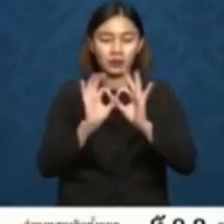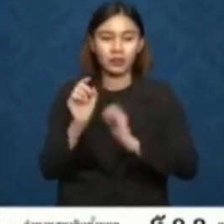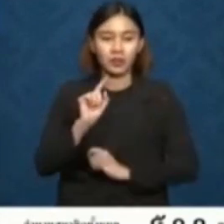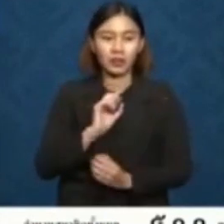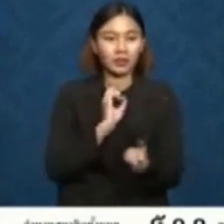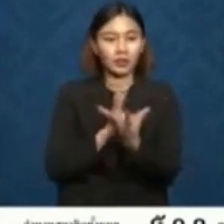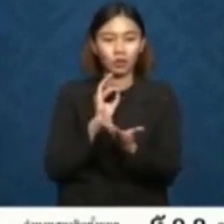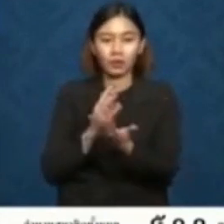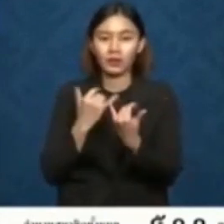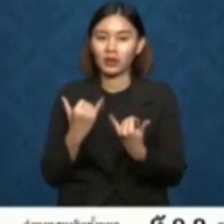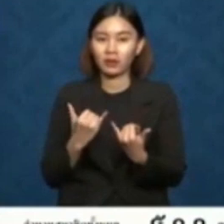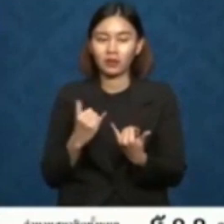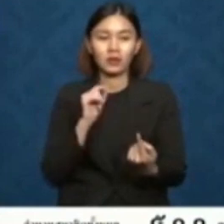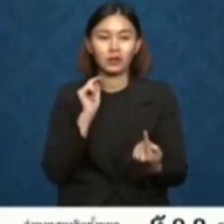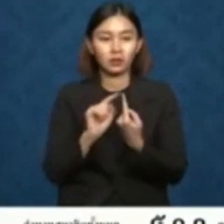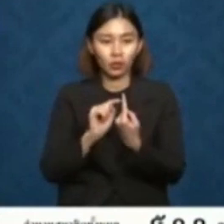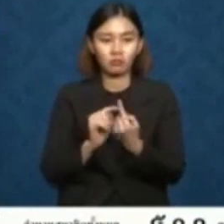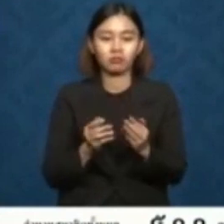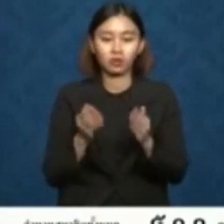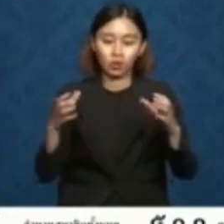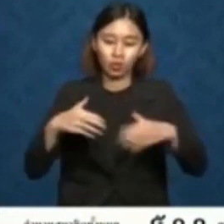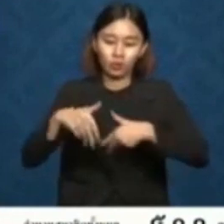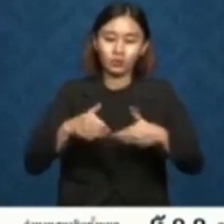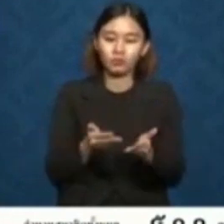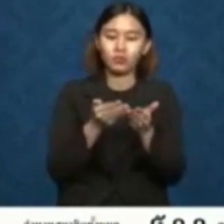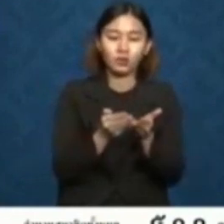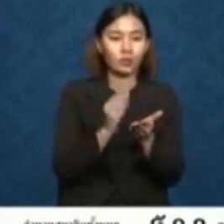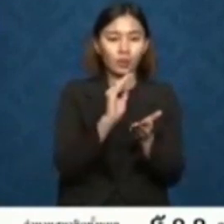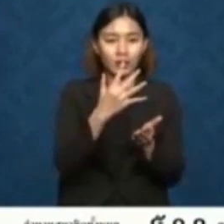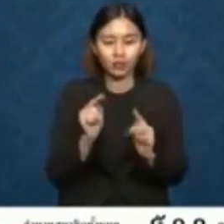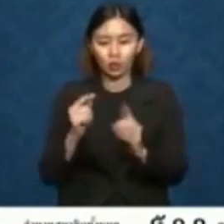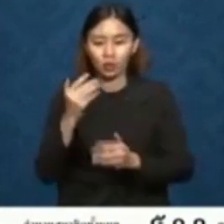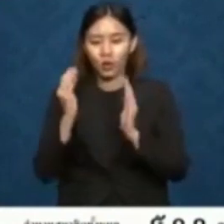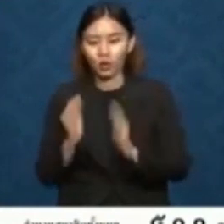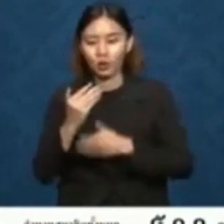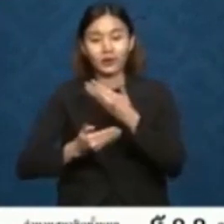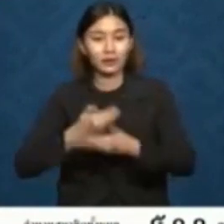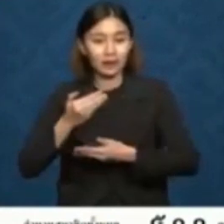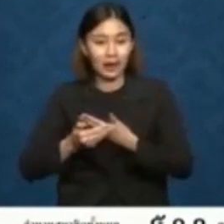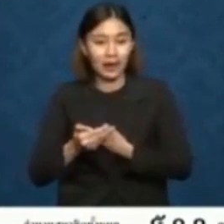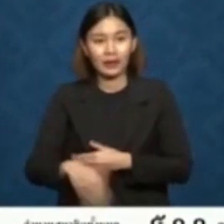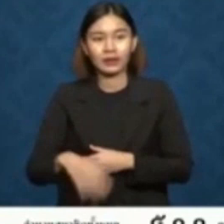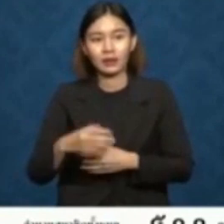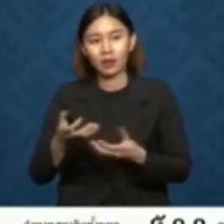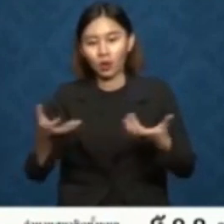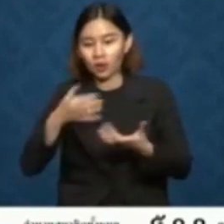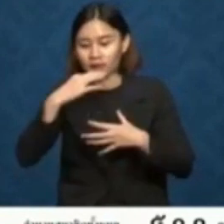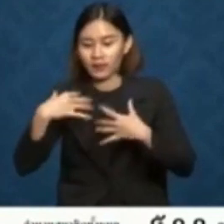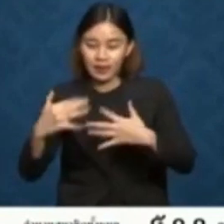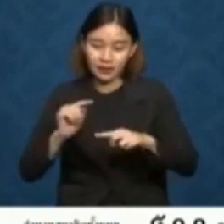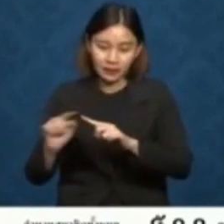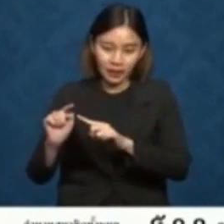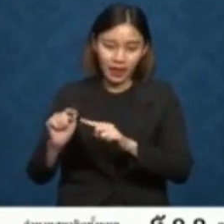และที่สำคัญครับผลกระทบจากเหตุการณ์ครั้งนี้ไม่ใช่เฉพาะแค่ชาวประมงครับนั่นยังรวมถึงพ่อค้าแม่ค้าอาหารทะเลสด